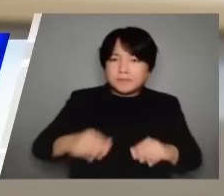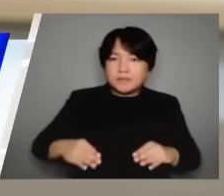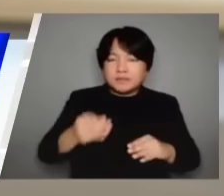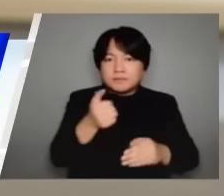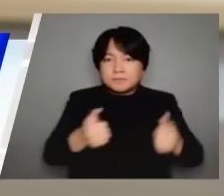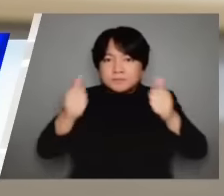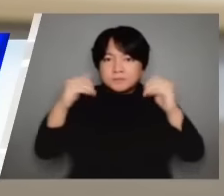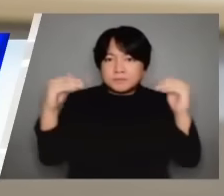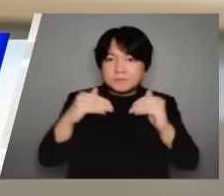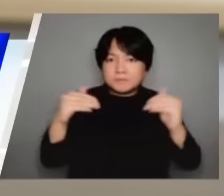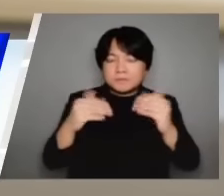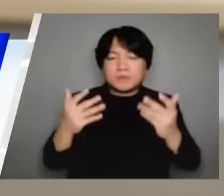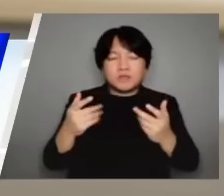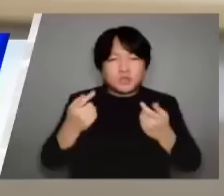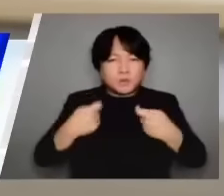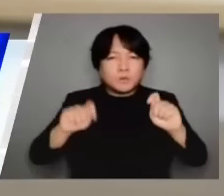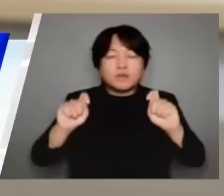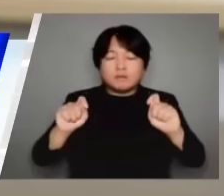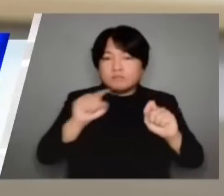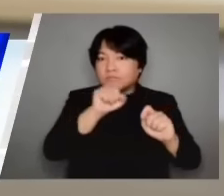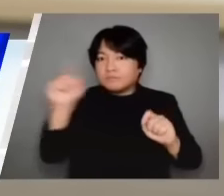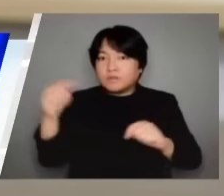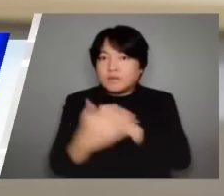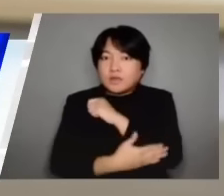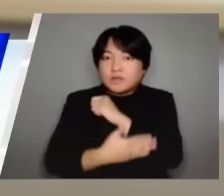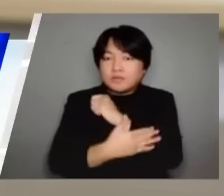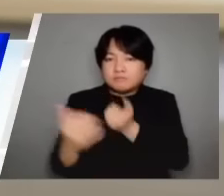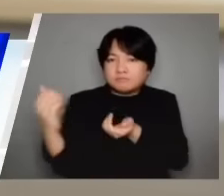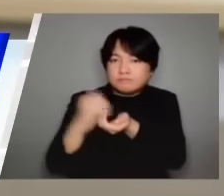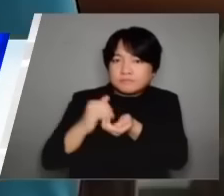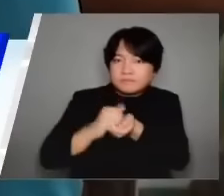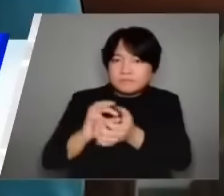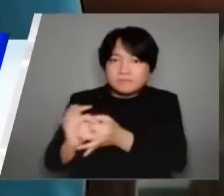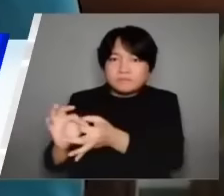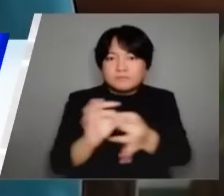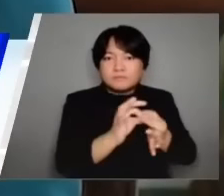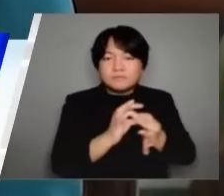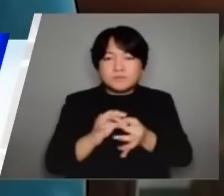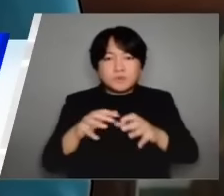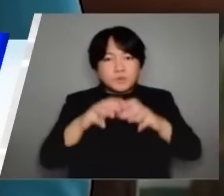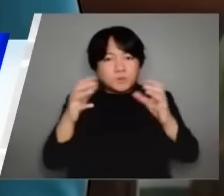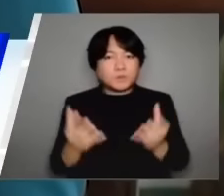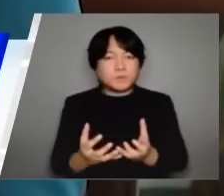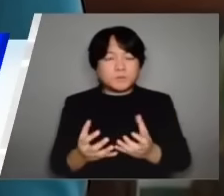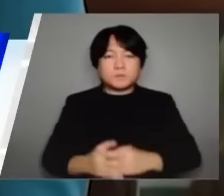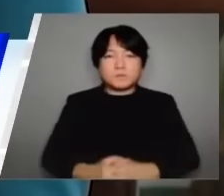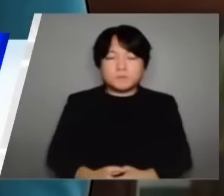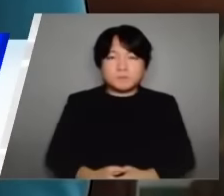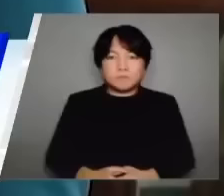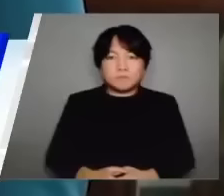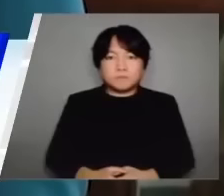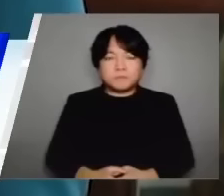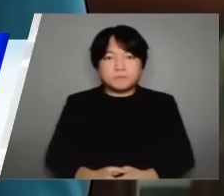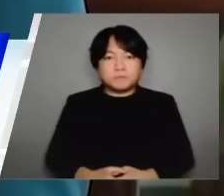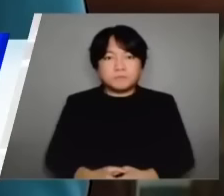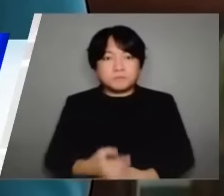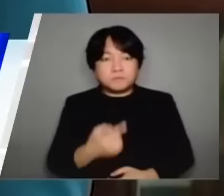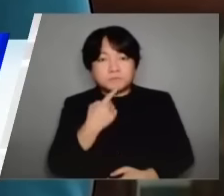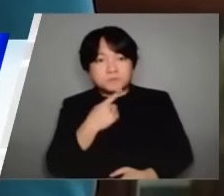countries to Strong Mage From all the to Russ stop the war said Russ and ch